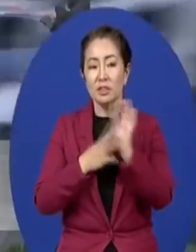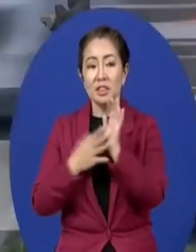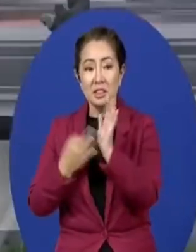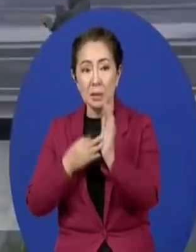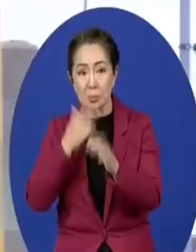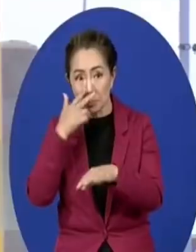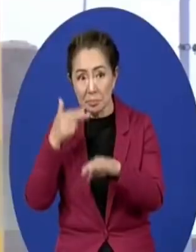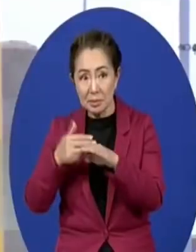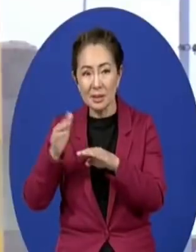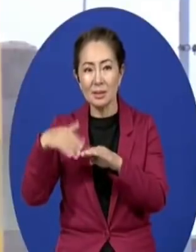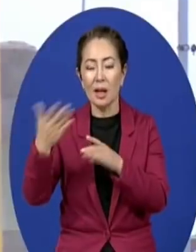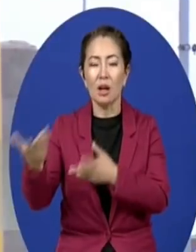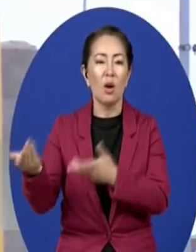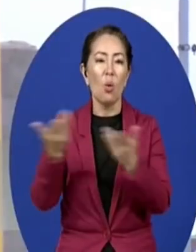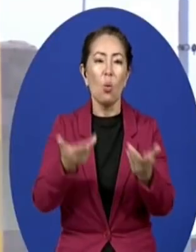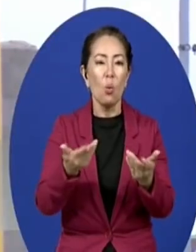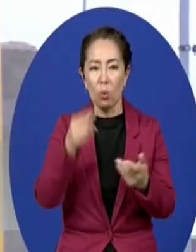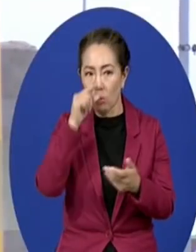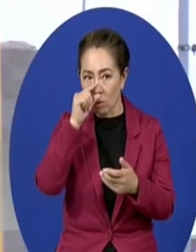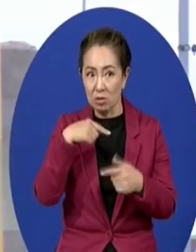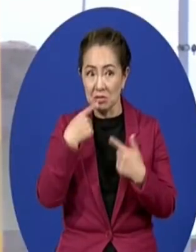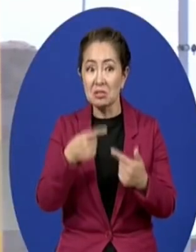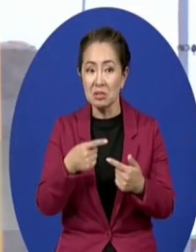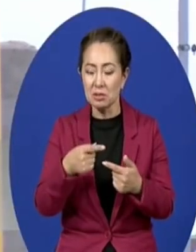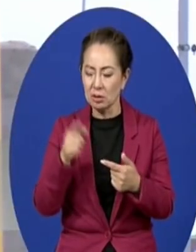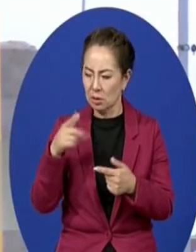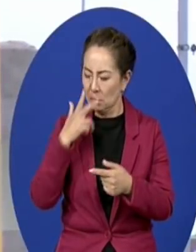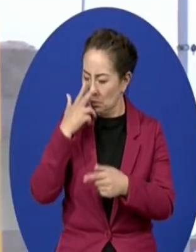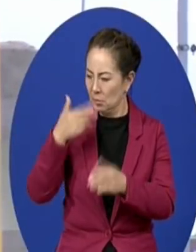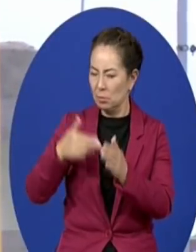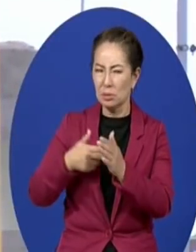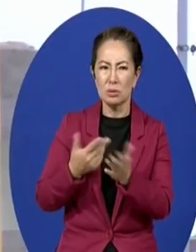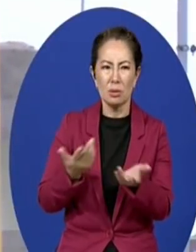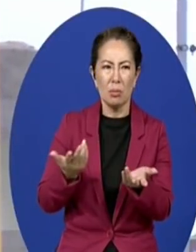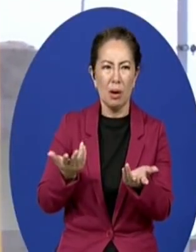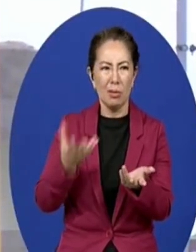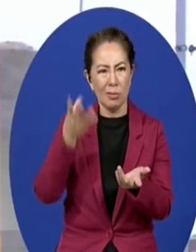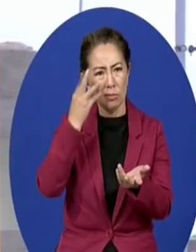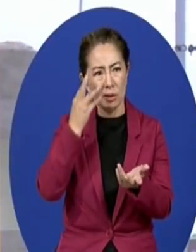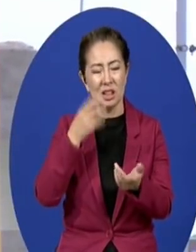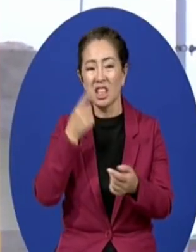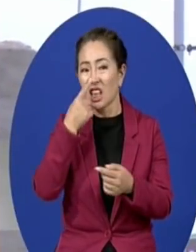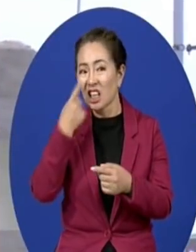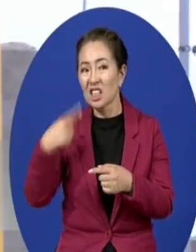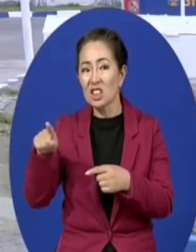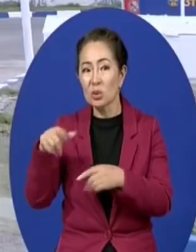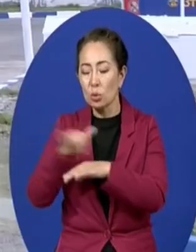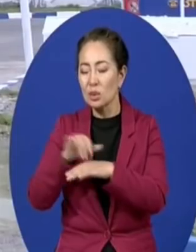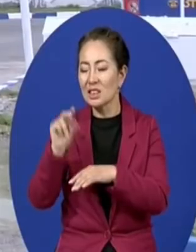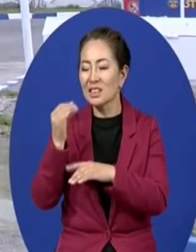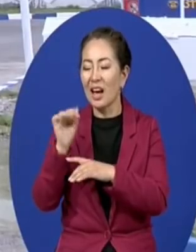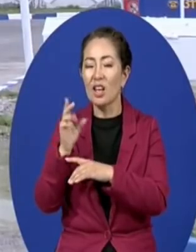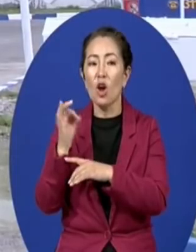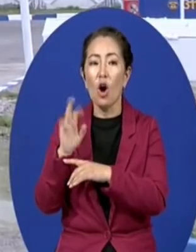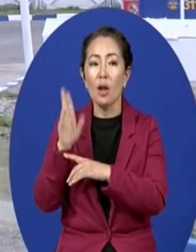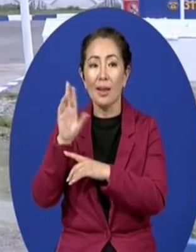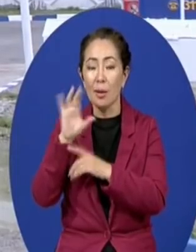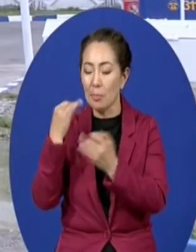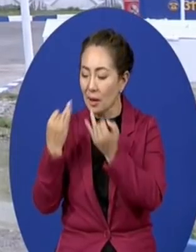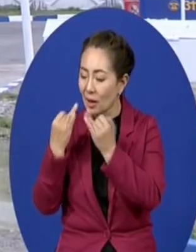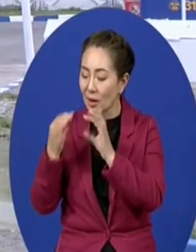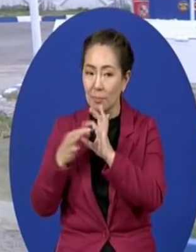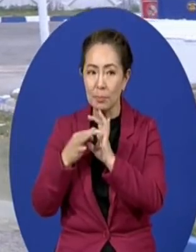бензинийг ирэх сард нийлүүлэхгүй гэж мэдгдсэн. Тиймээс энэ төрлийн бензиний хомсдол үүсэхгүй тул бүгд найрамдахтад ард улсын China Oil компанитай хэлцээр